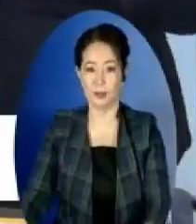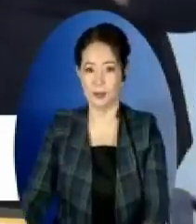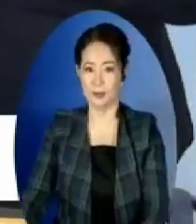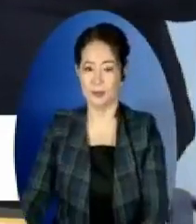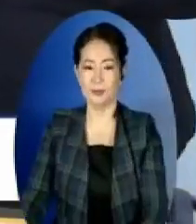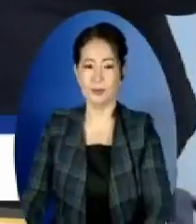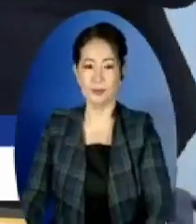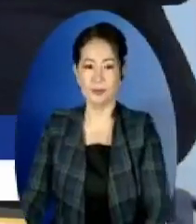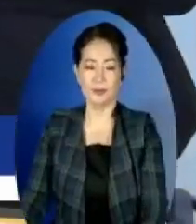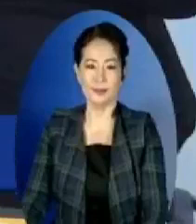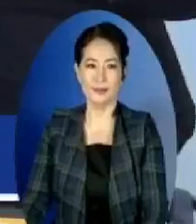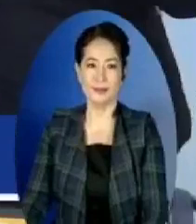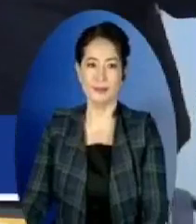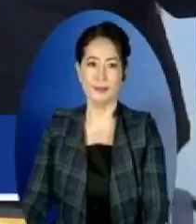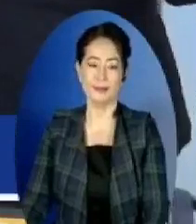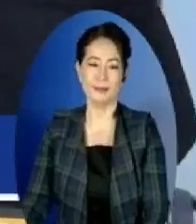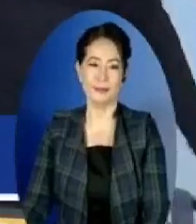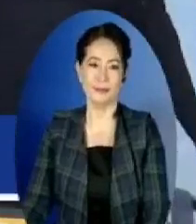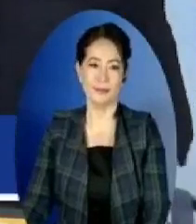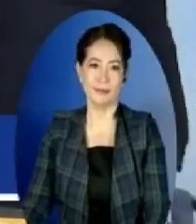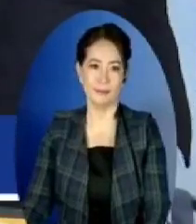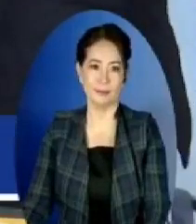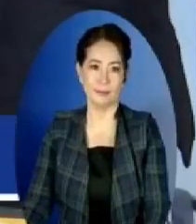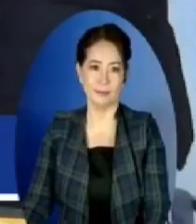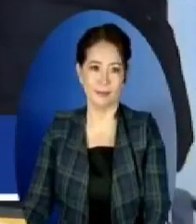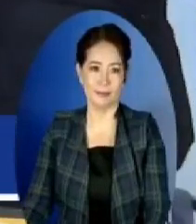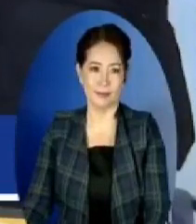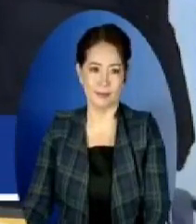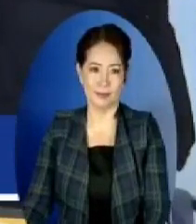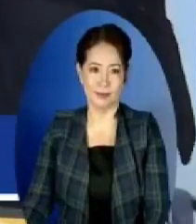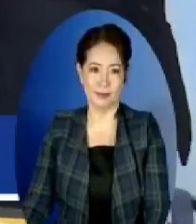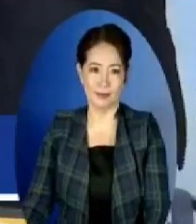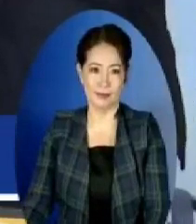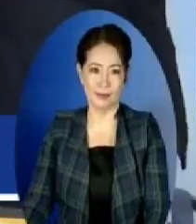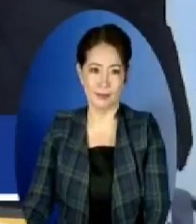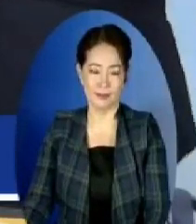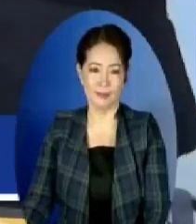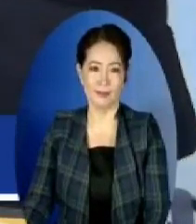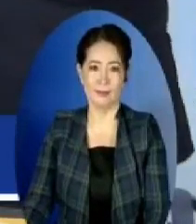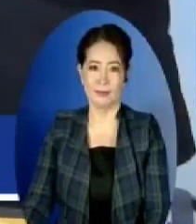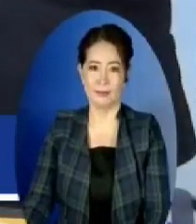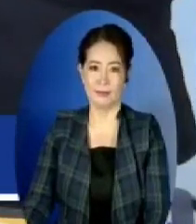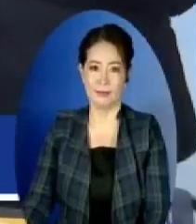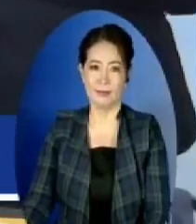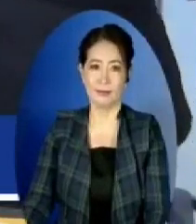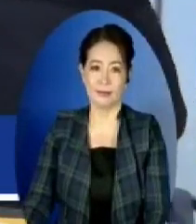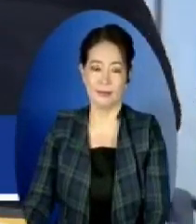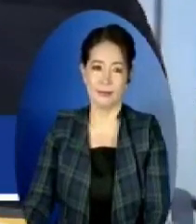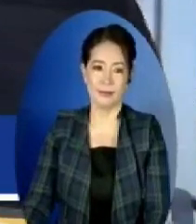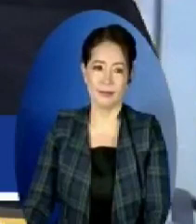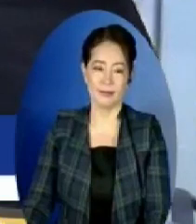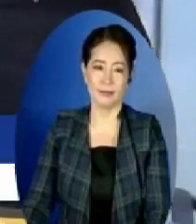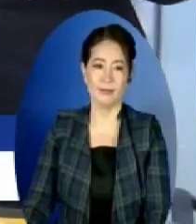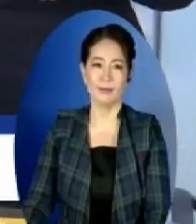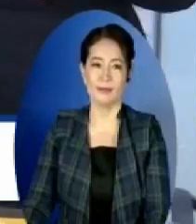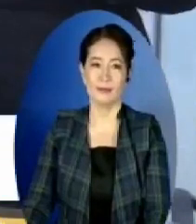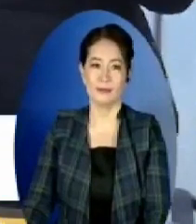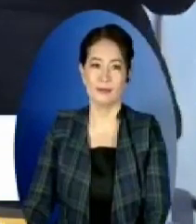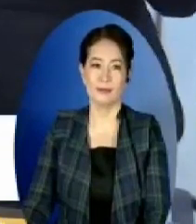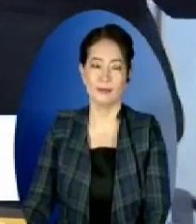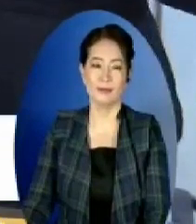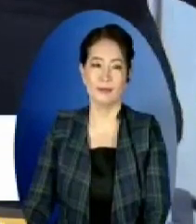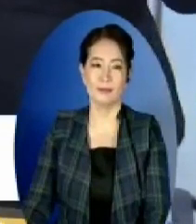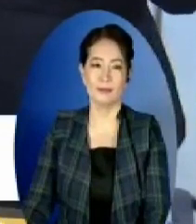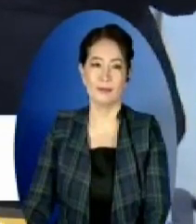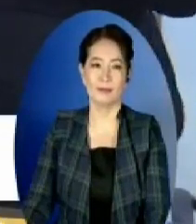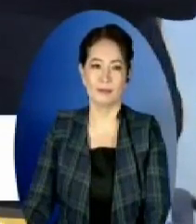хэвлэлүүдэр бол аль болохоор 2 метрийн зайнаас бие биенээ харьцах нь зөвлөдэй гэсэн одоо бас судлаачдын ийм судалгааны одоо тохимлууд хэвлэгдсэн